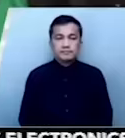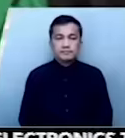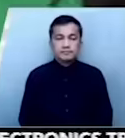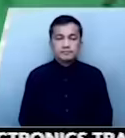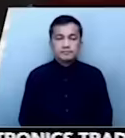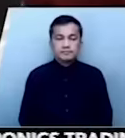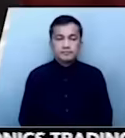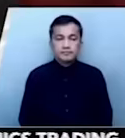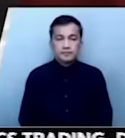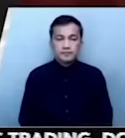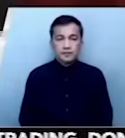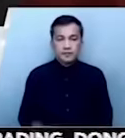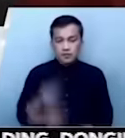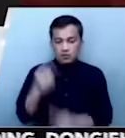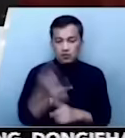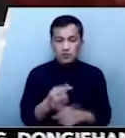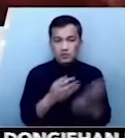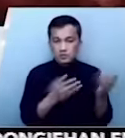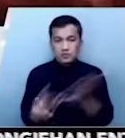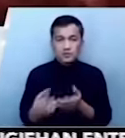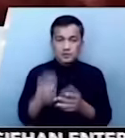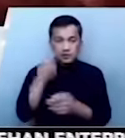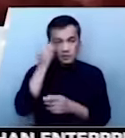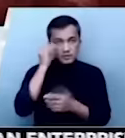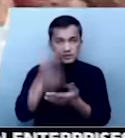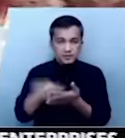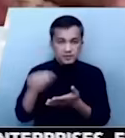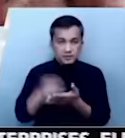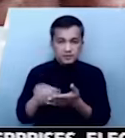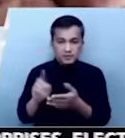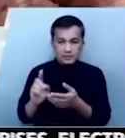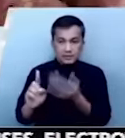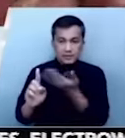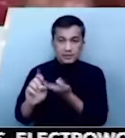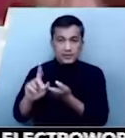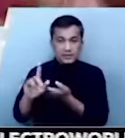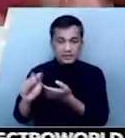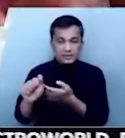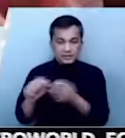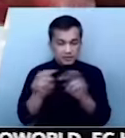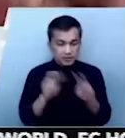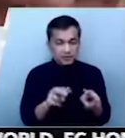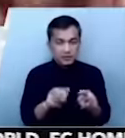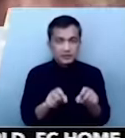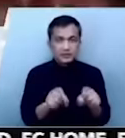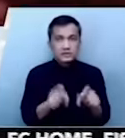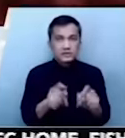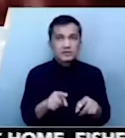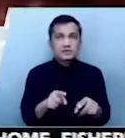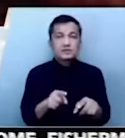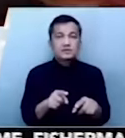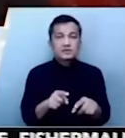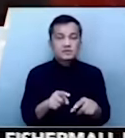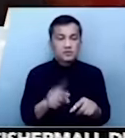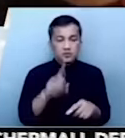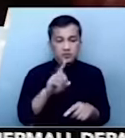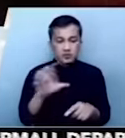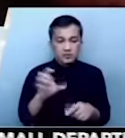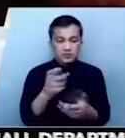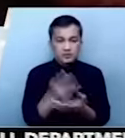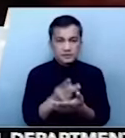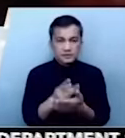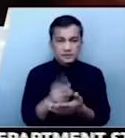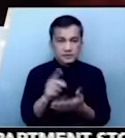Isang buwang supply ng sibuyas ang pinamili ni Aling Elsa nang makitang ibinebenta ito ng tig 100 pesos kada kilo